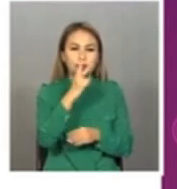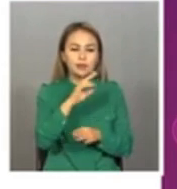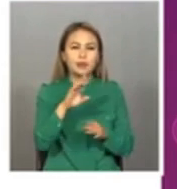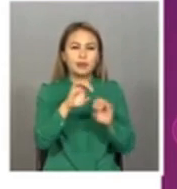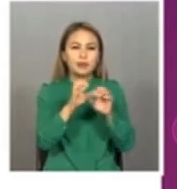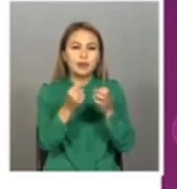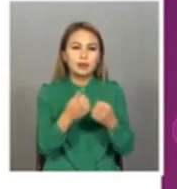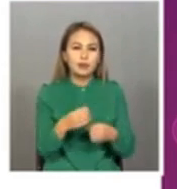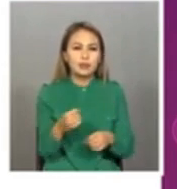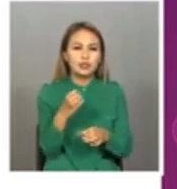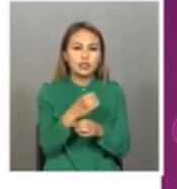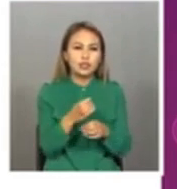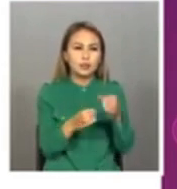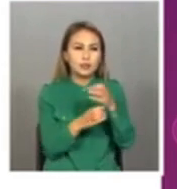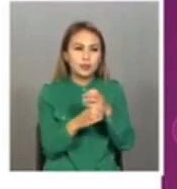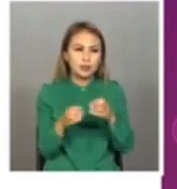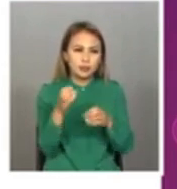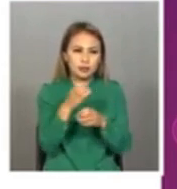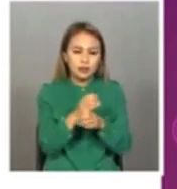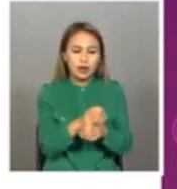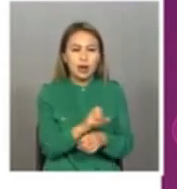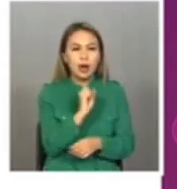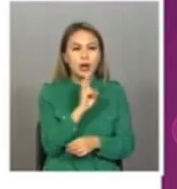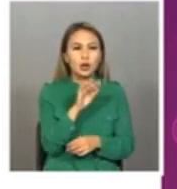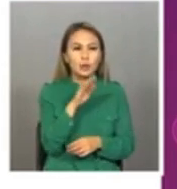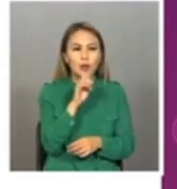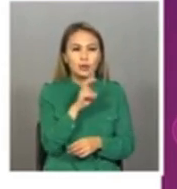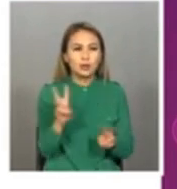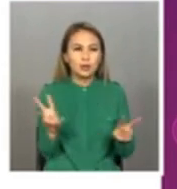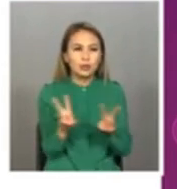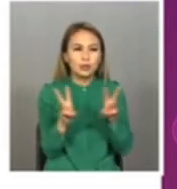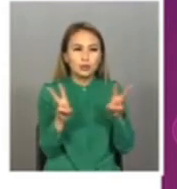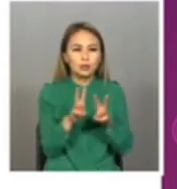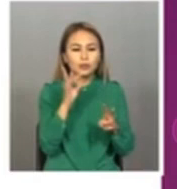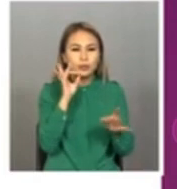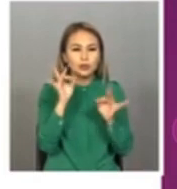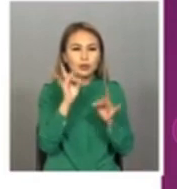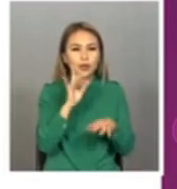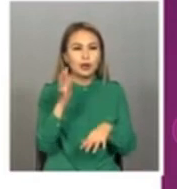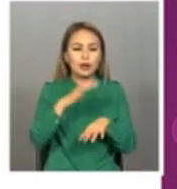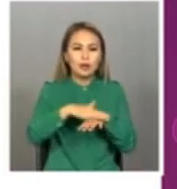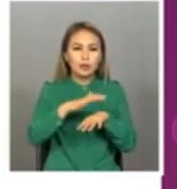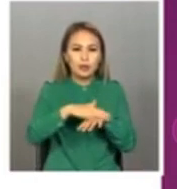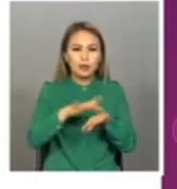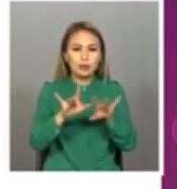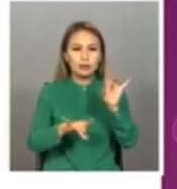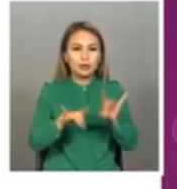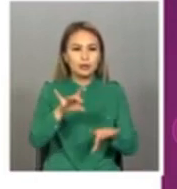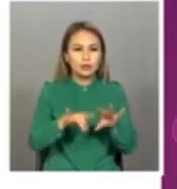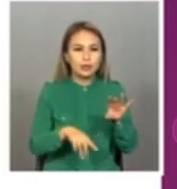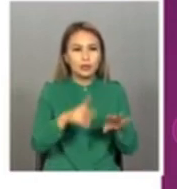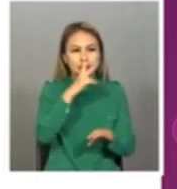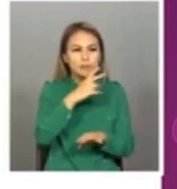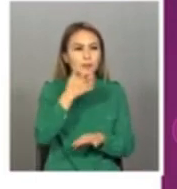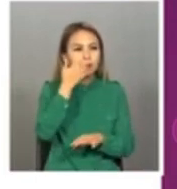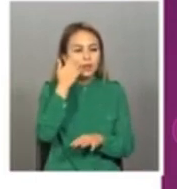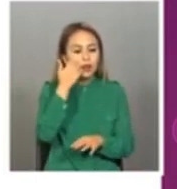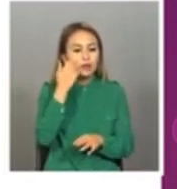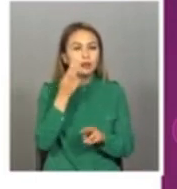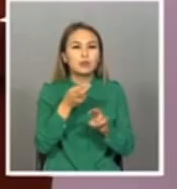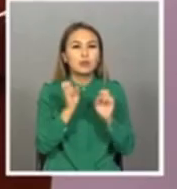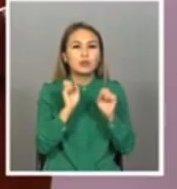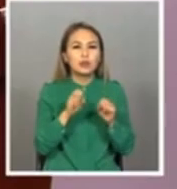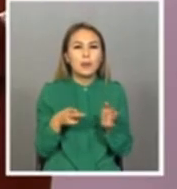жинапты. Аққұманның оттағы, бүлкілдейді қақпағы. Соған қарап белгілі, паровозды